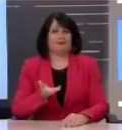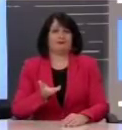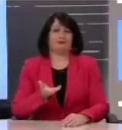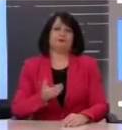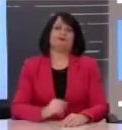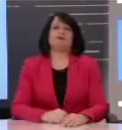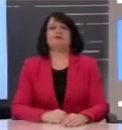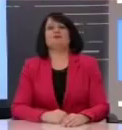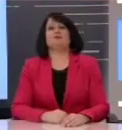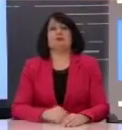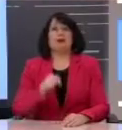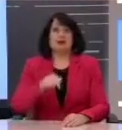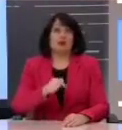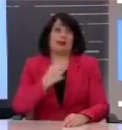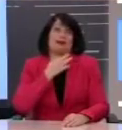περαιτέρω.